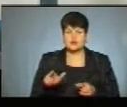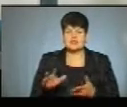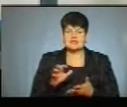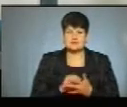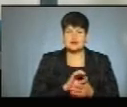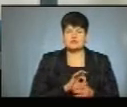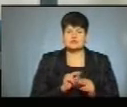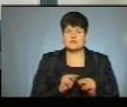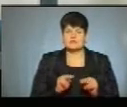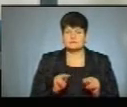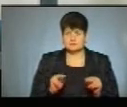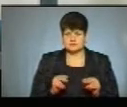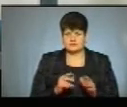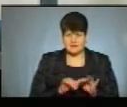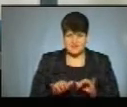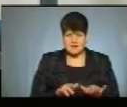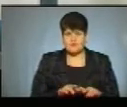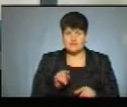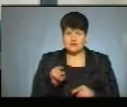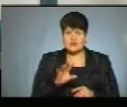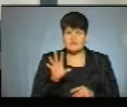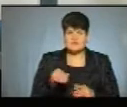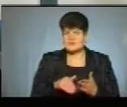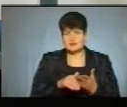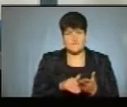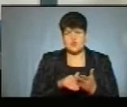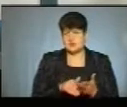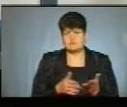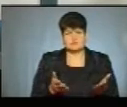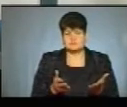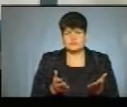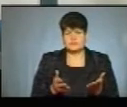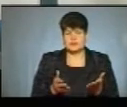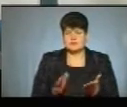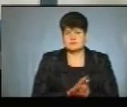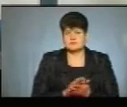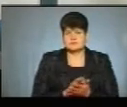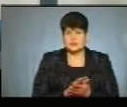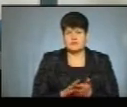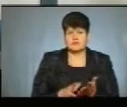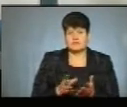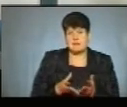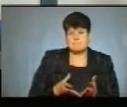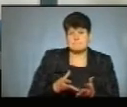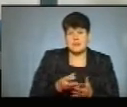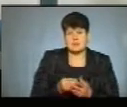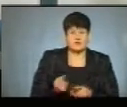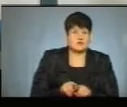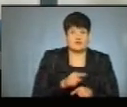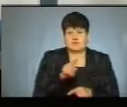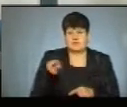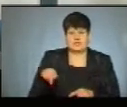виховницькою діяльністю, вони всі на волонтерських засадах. І вони рівно так само платять вкладку, як і любий